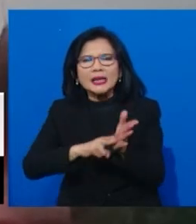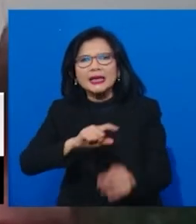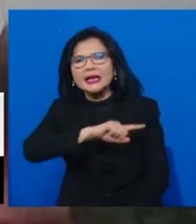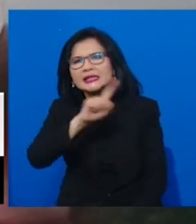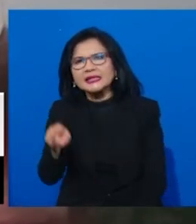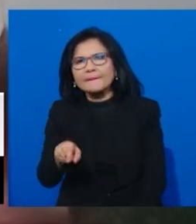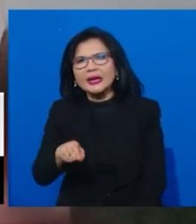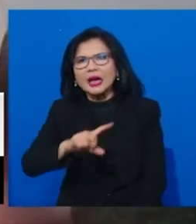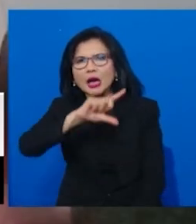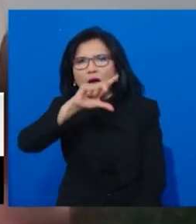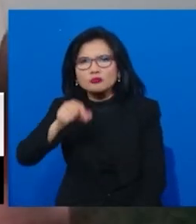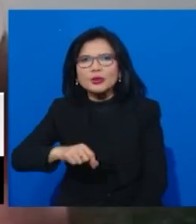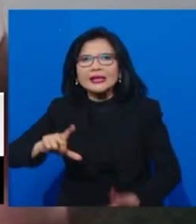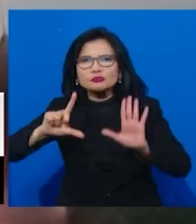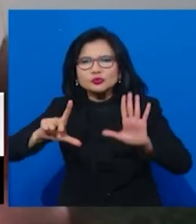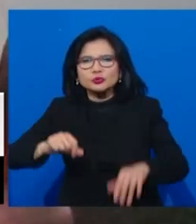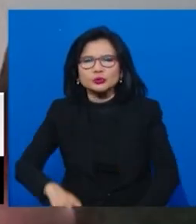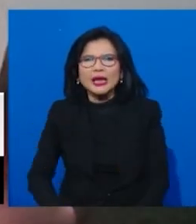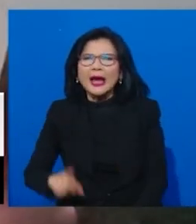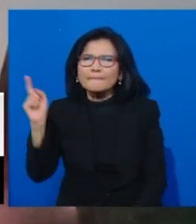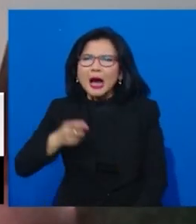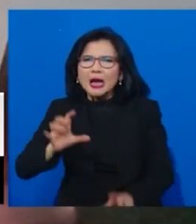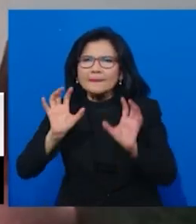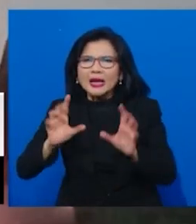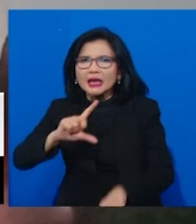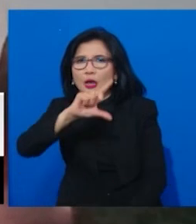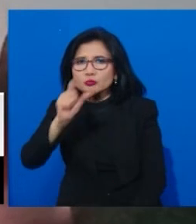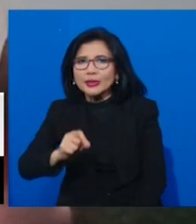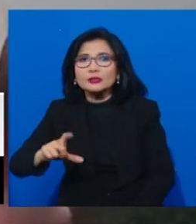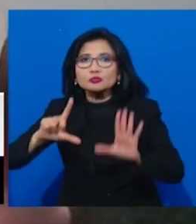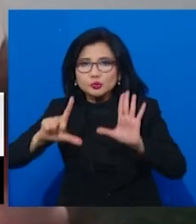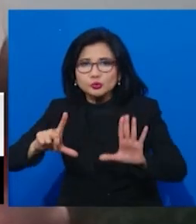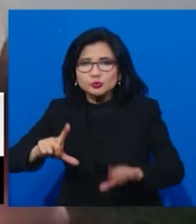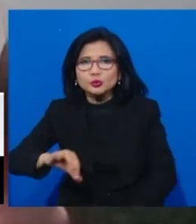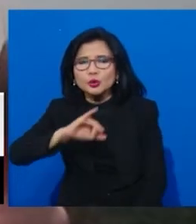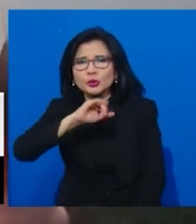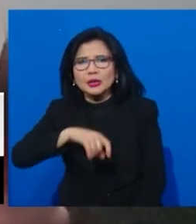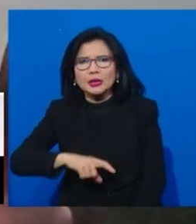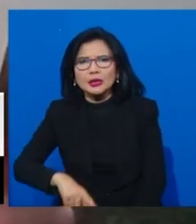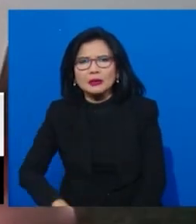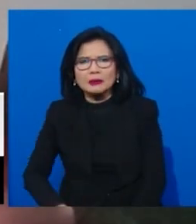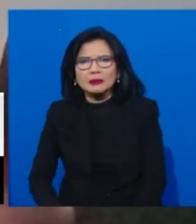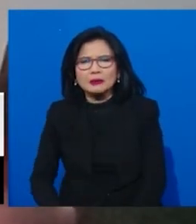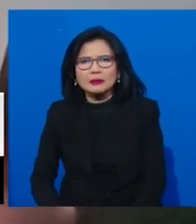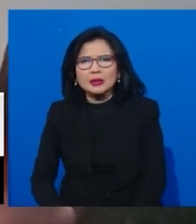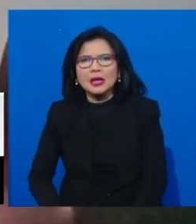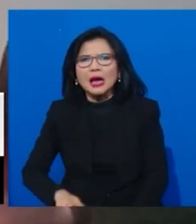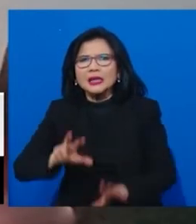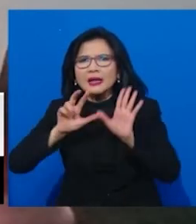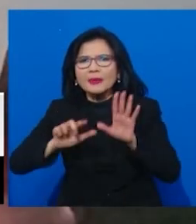bulan Juli. Yang paling banyak itu di bulan Juli ya, sampai mencapai